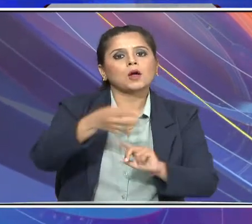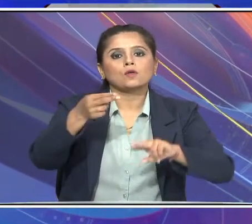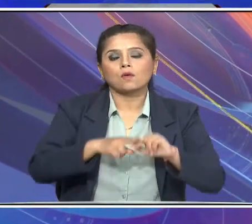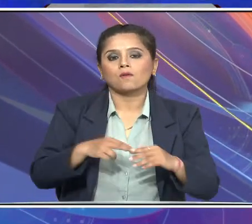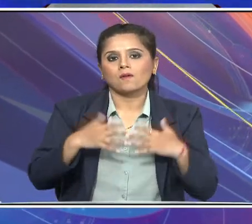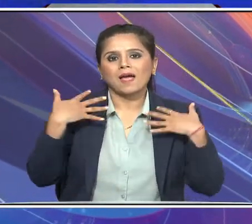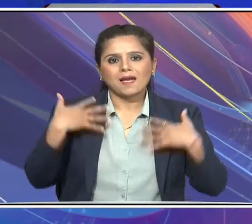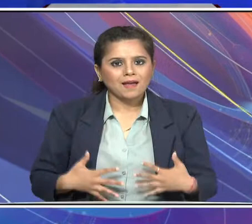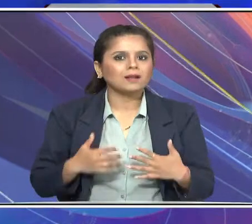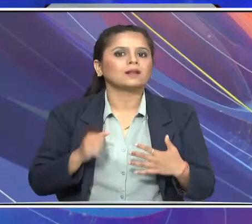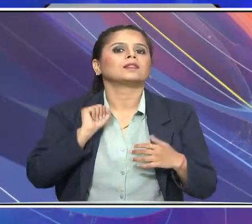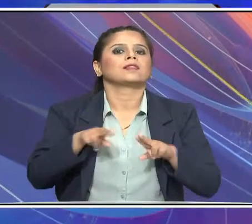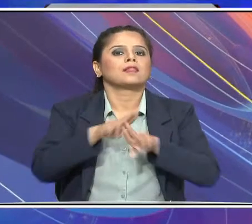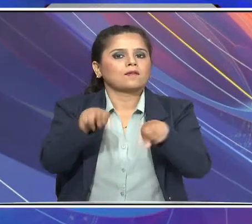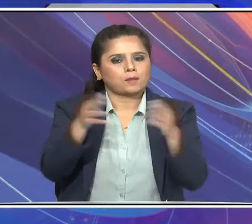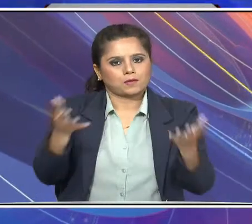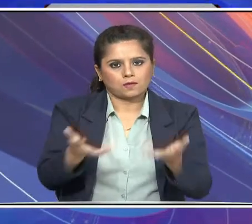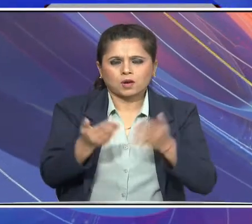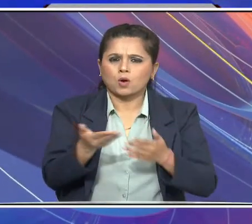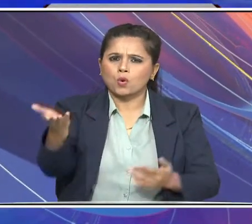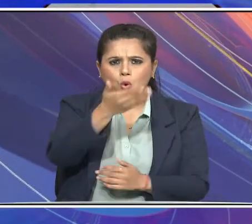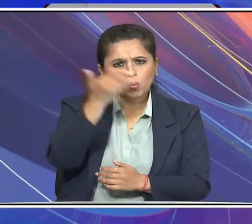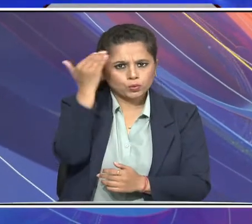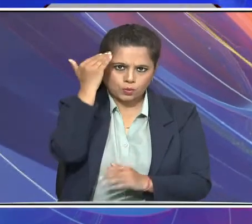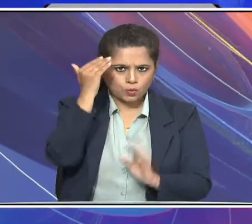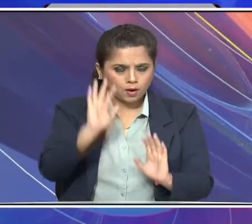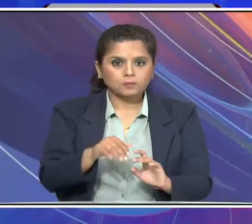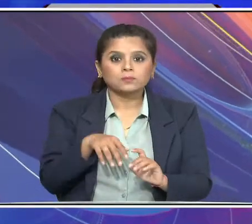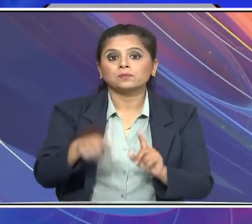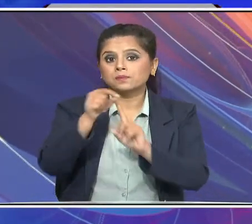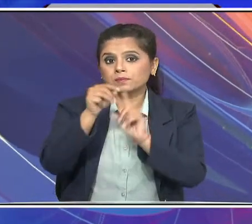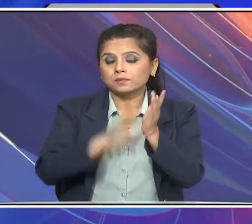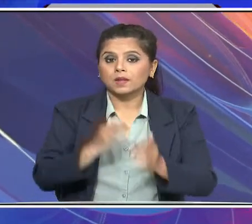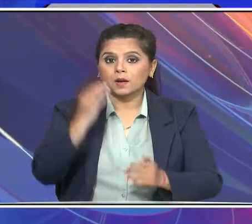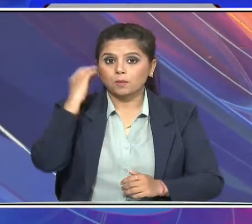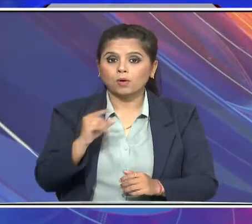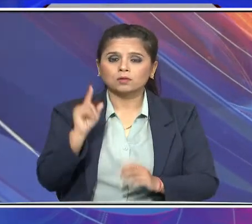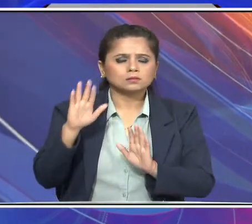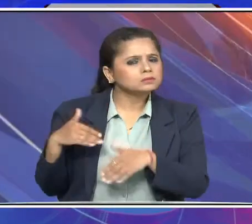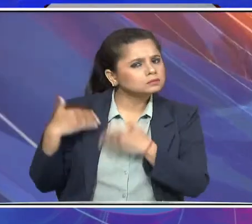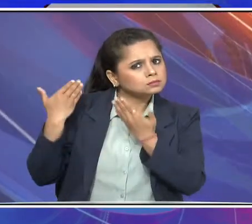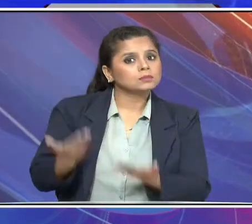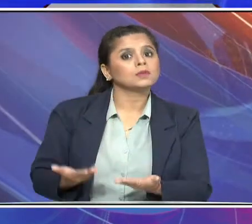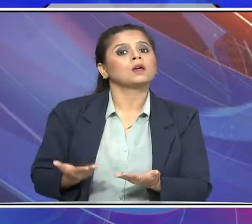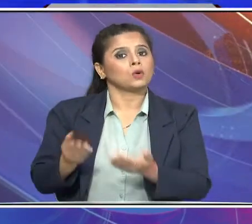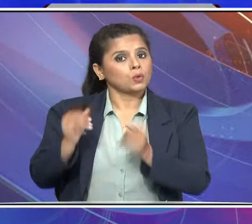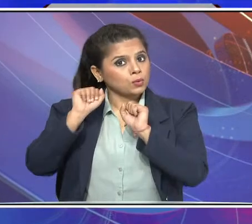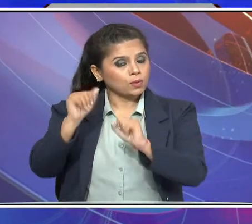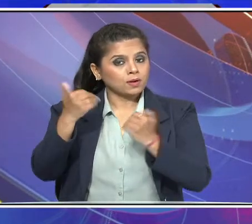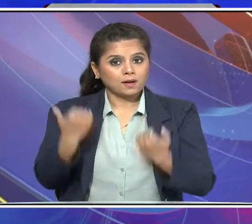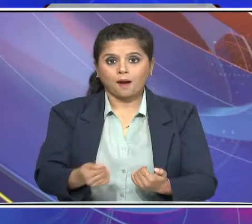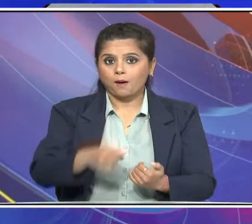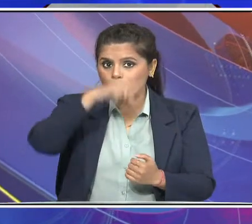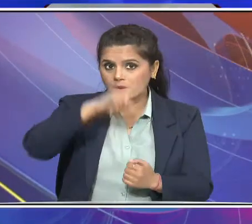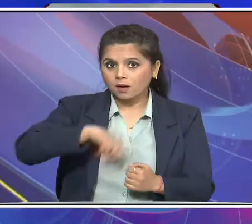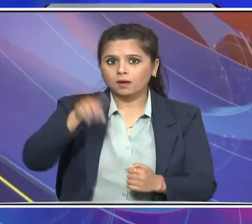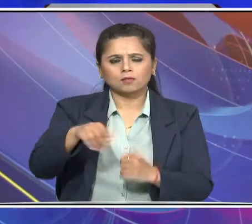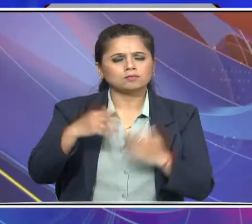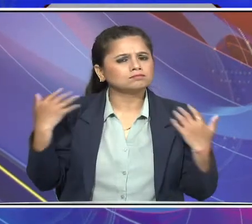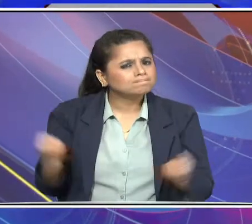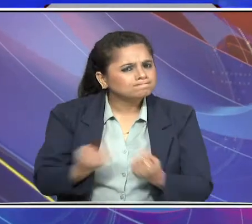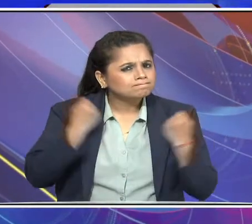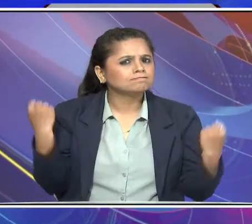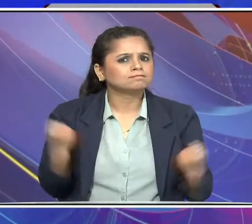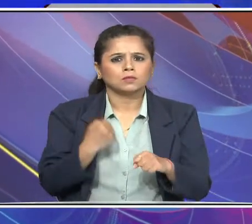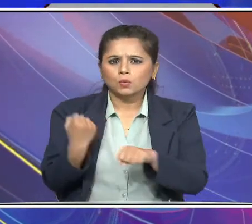से आप जानते हैं की जब से प्रधानमंत्री नरेंद्र मोदी जी इस देश की सेवा में लगे हैं